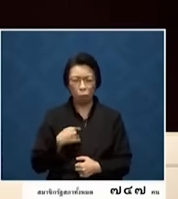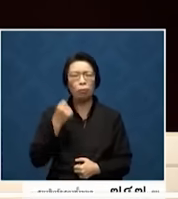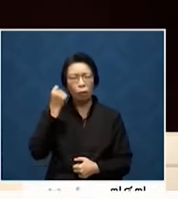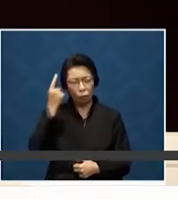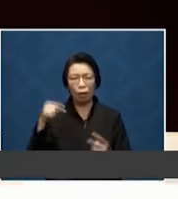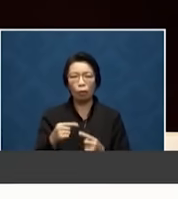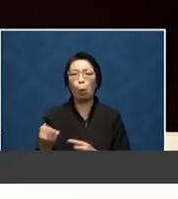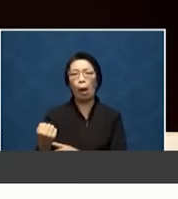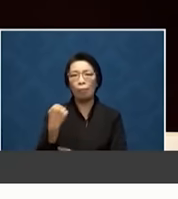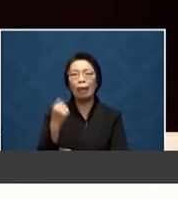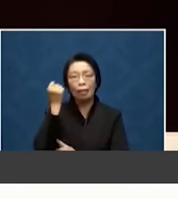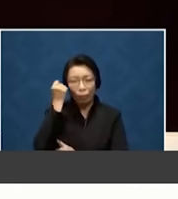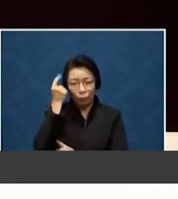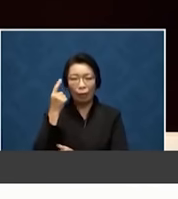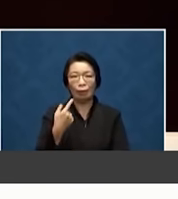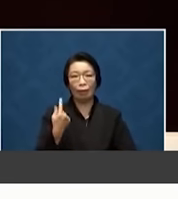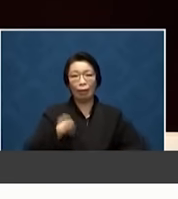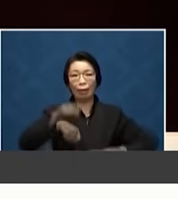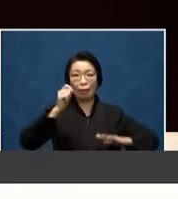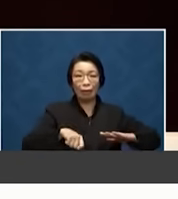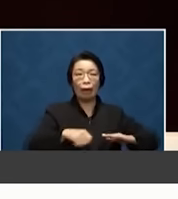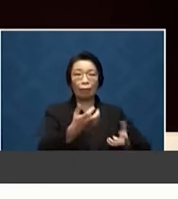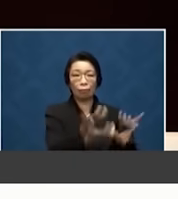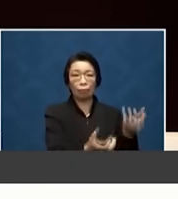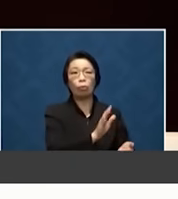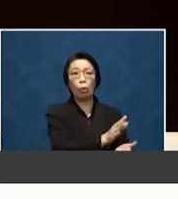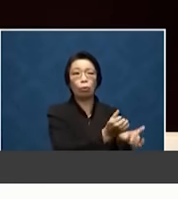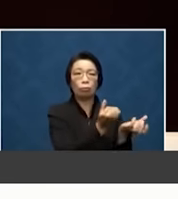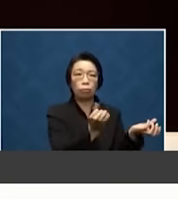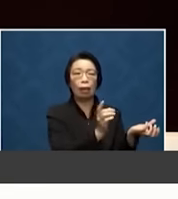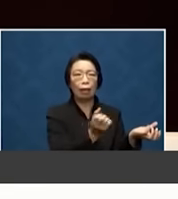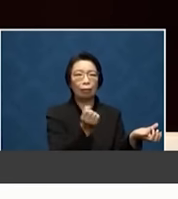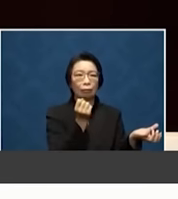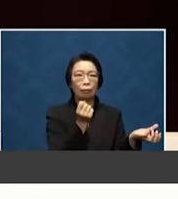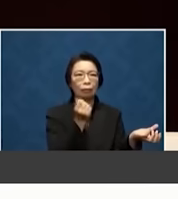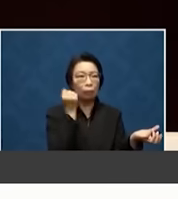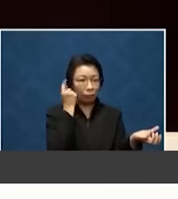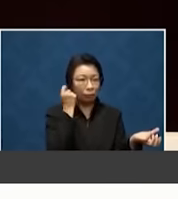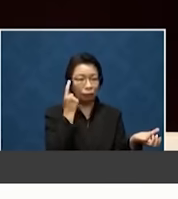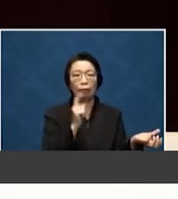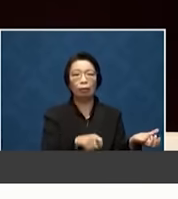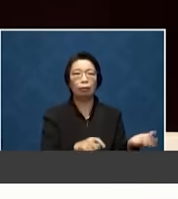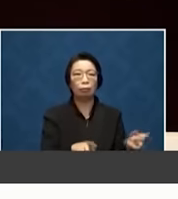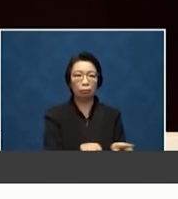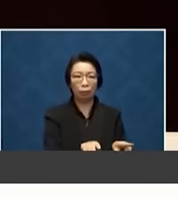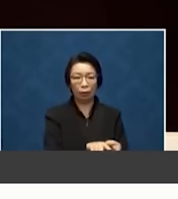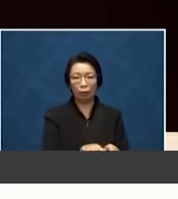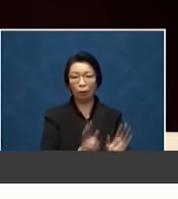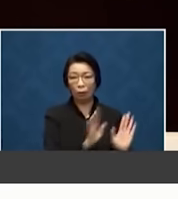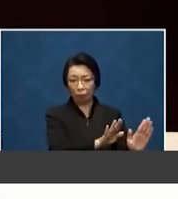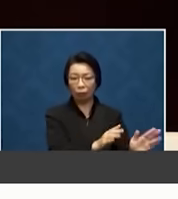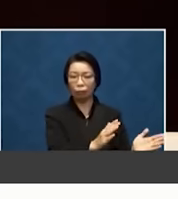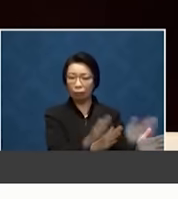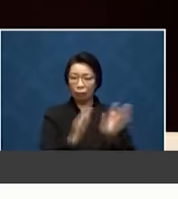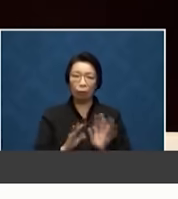าลรัฐธรรมนูญคงเข้าใจว่านิติบัญญัติศาลฝ่ายบริหารอย่างไรผมว่าเราคงไม่ต้องไปพูดถึ